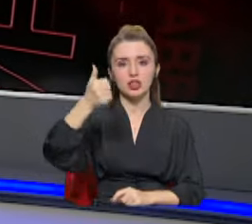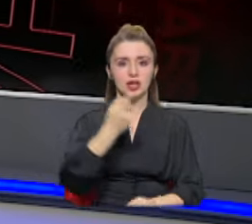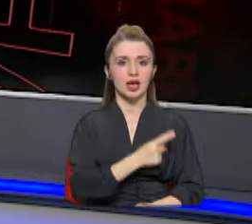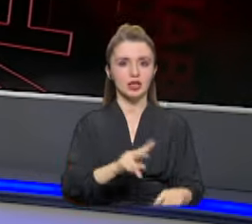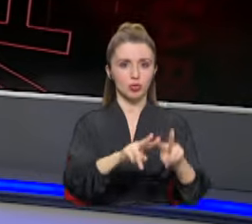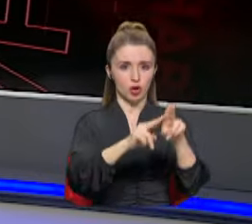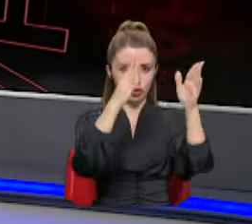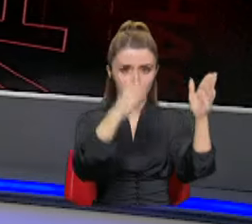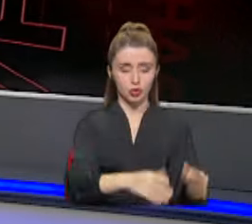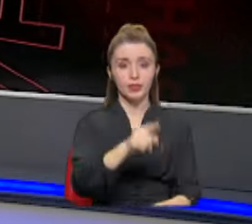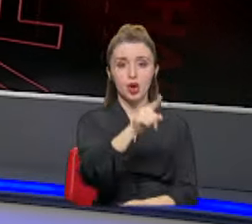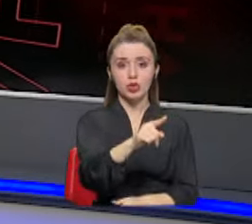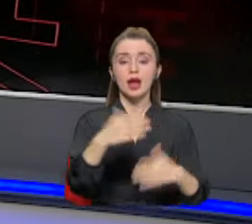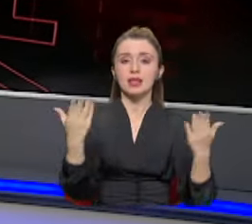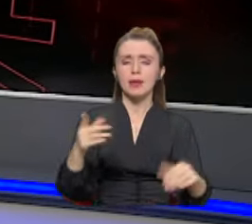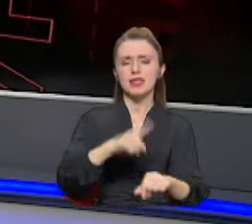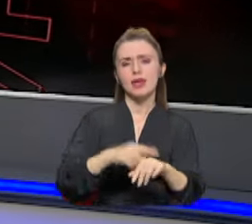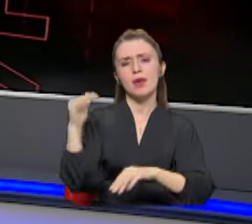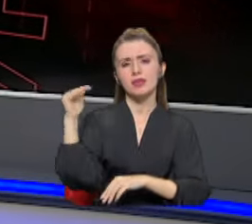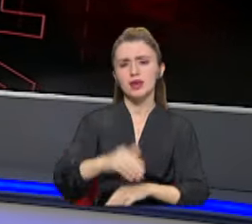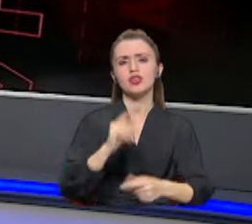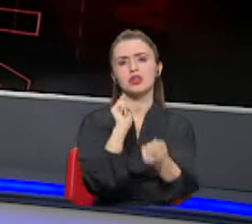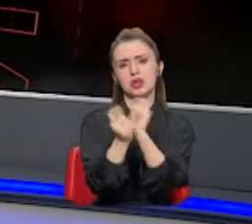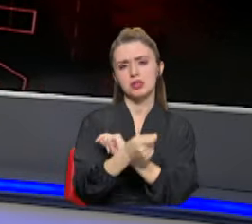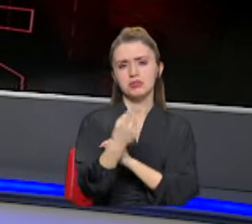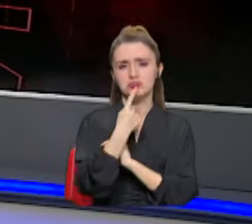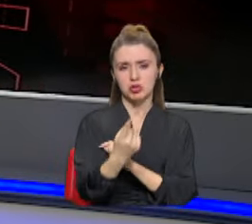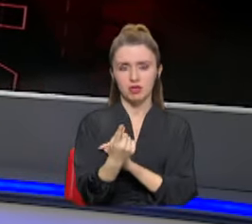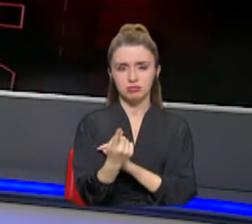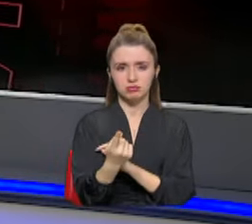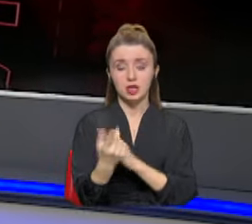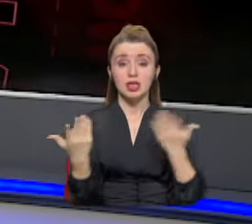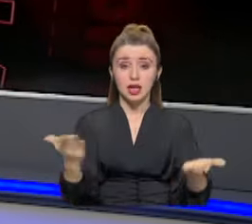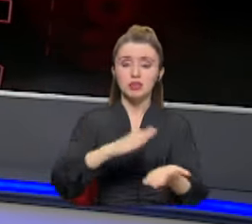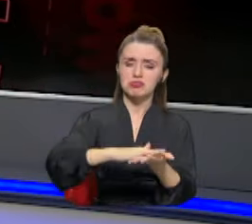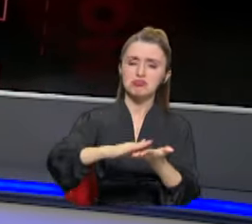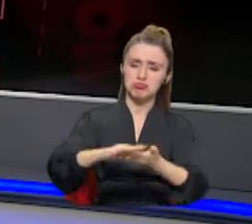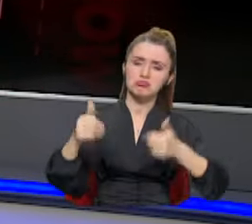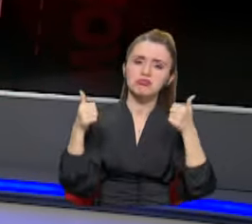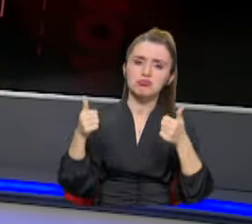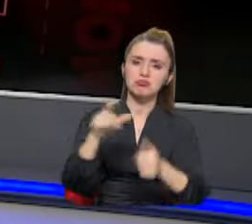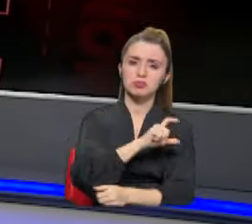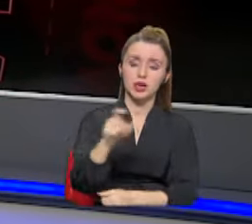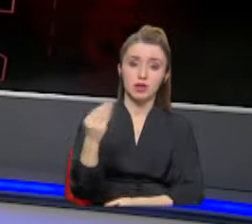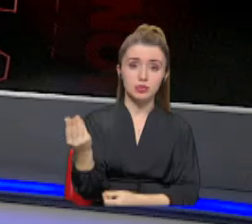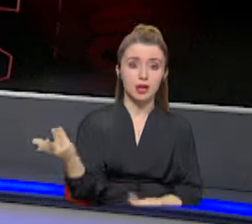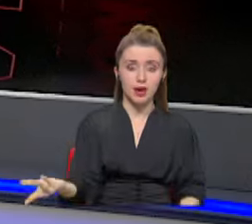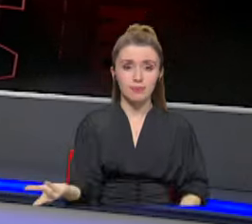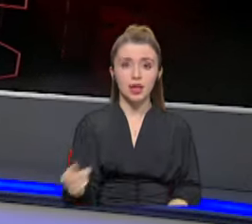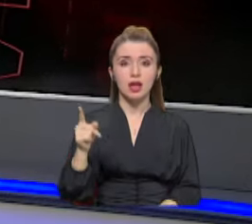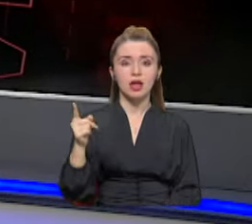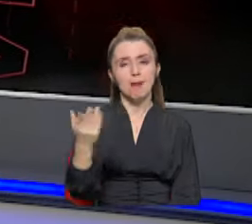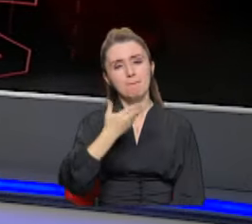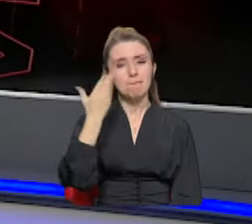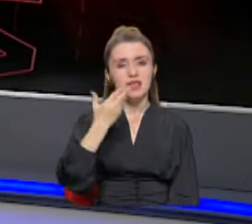Kurum'a. Kurum onlar tabii zamanı gelince değiştirilir gibisinden, yani düzeltilir gibi bir cevap vermişti de. Hani olur